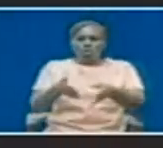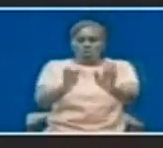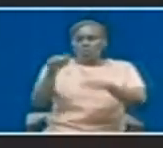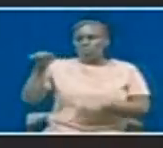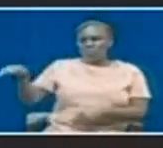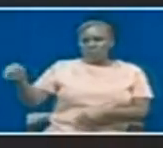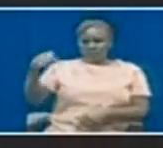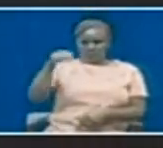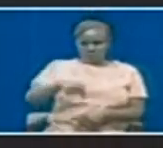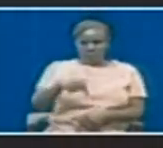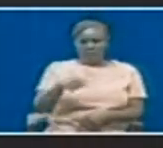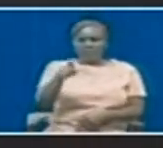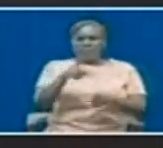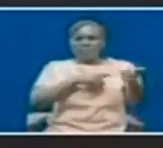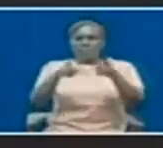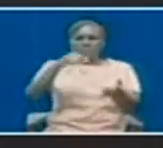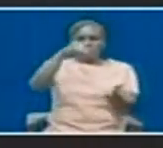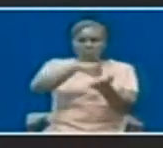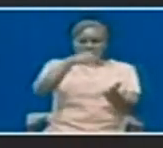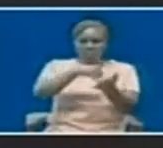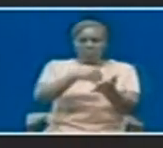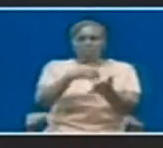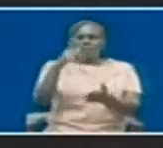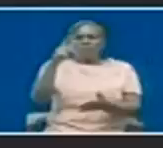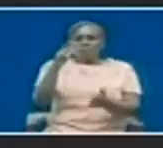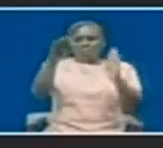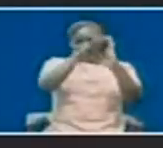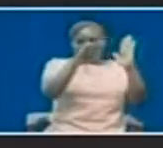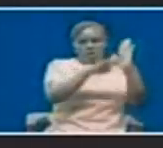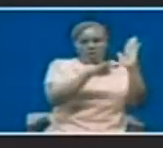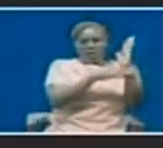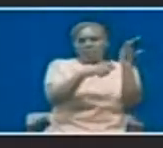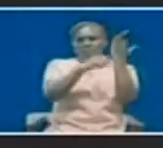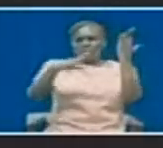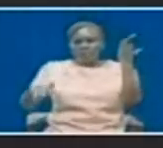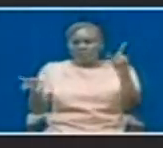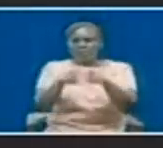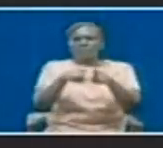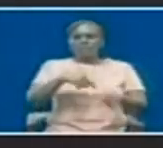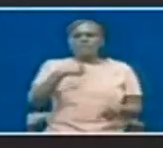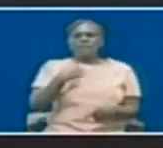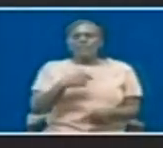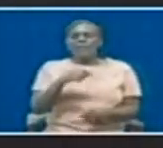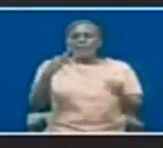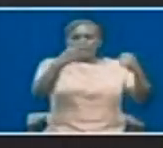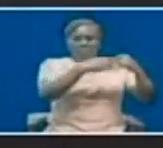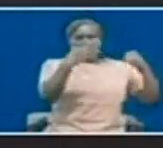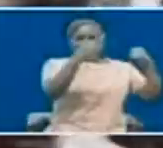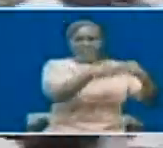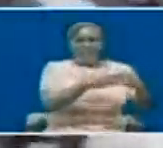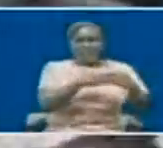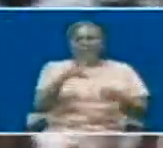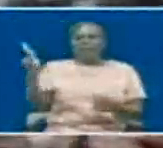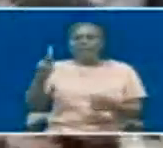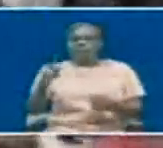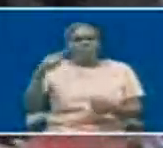leo. Msafara huo ulioshirikisha waigizaji wa vipindi maarufu vya KTN umezuru maeneo ya Kibera, Kamukunji,